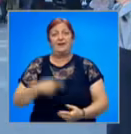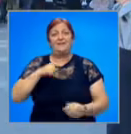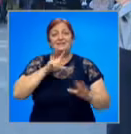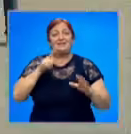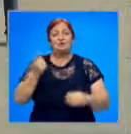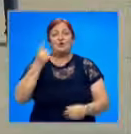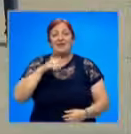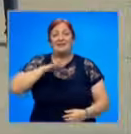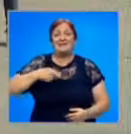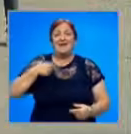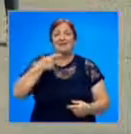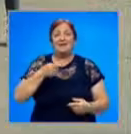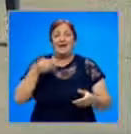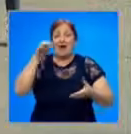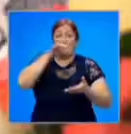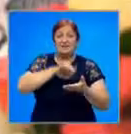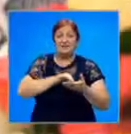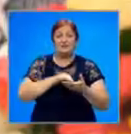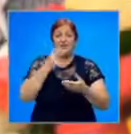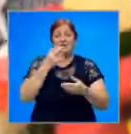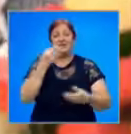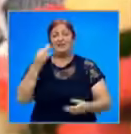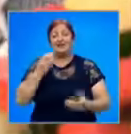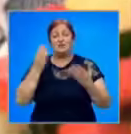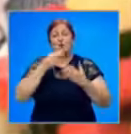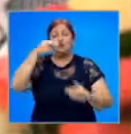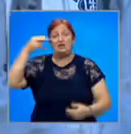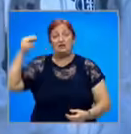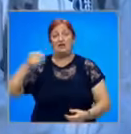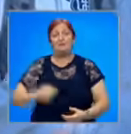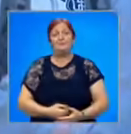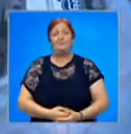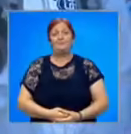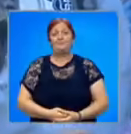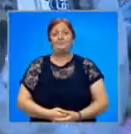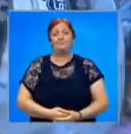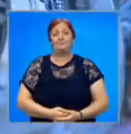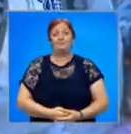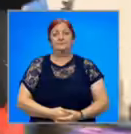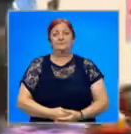Над 700 000 деца тръгнаха присъствено в 2300 училища.